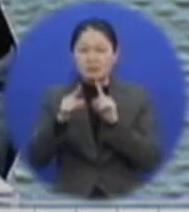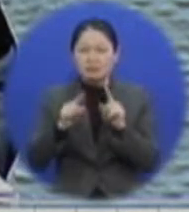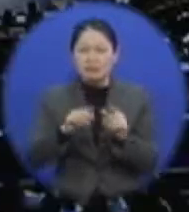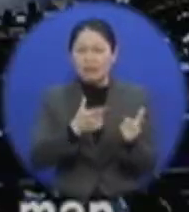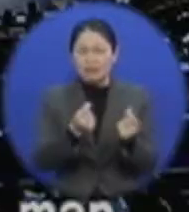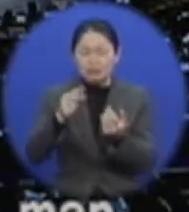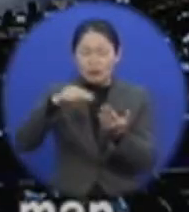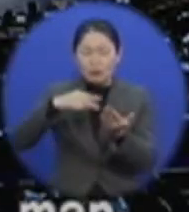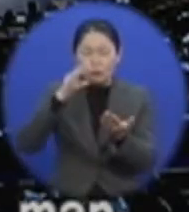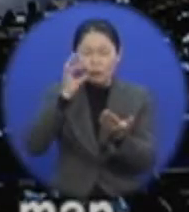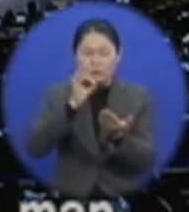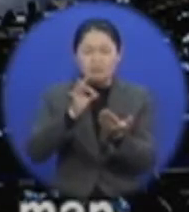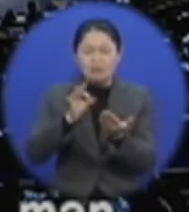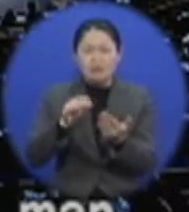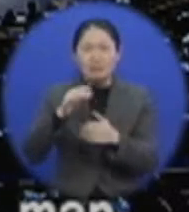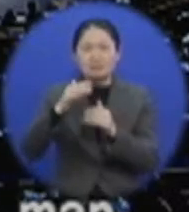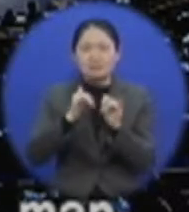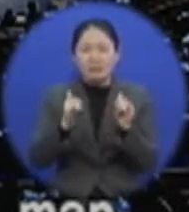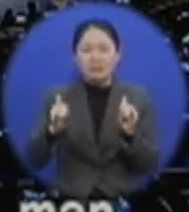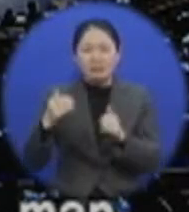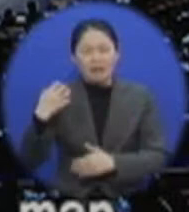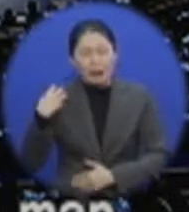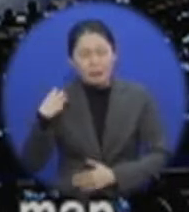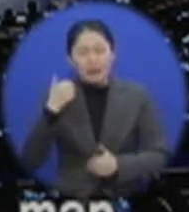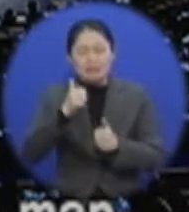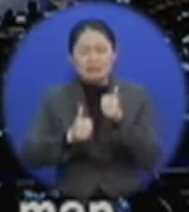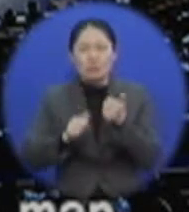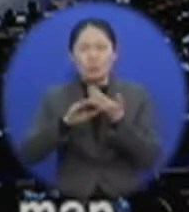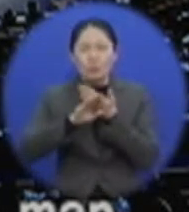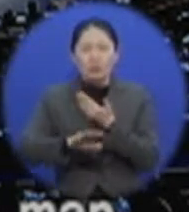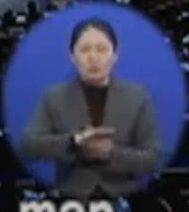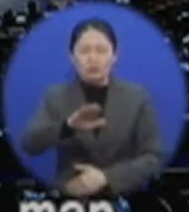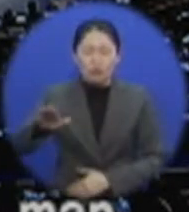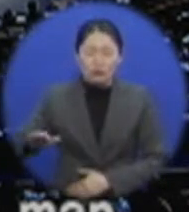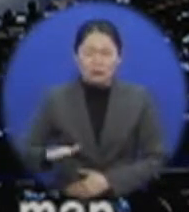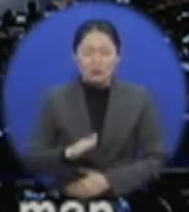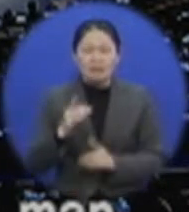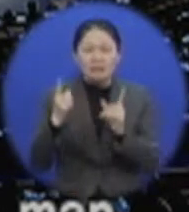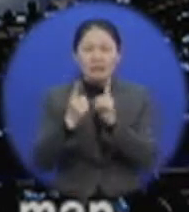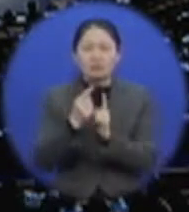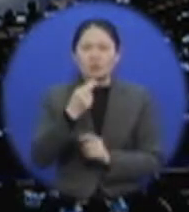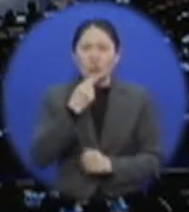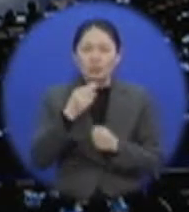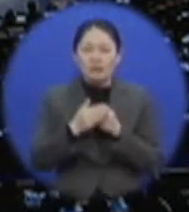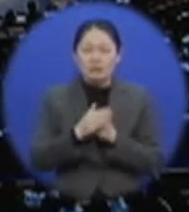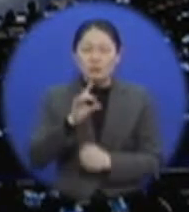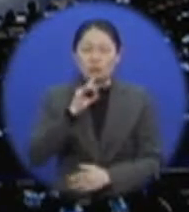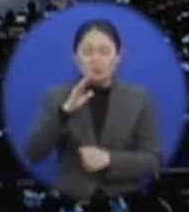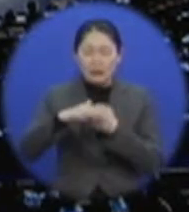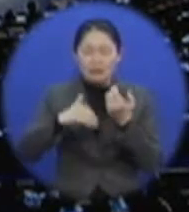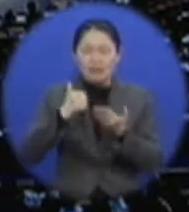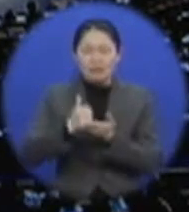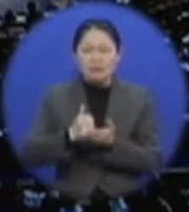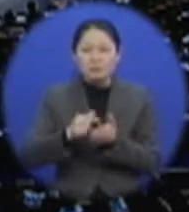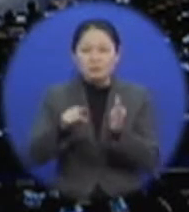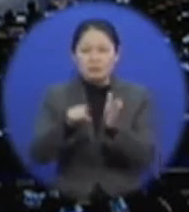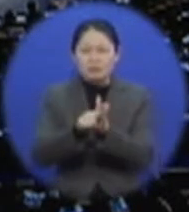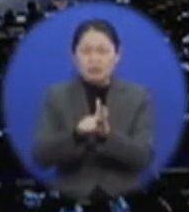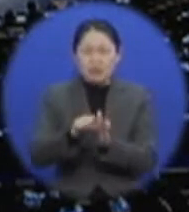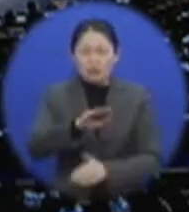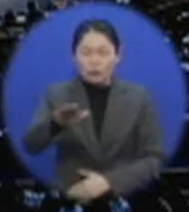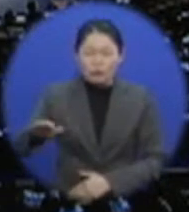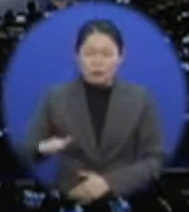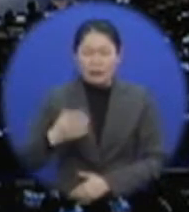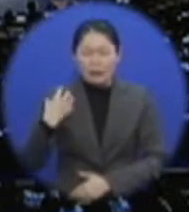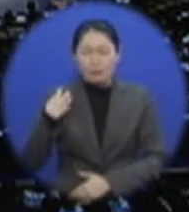까요 사람이 감당할 시험 밖에는 너희가 당한 것이 없나니 오직 하나님은 및 뿔 4 너희가